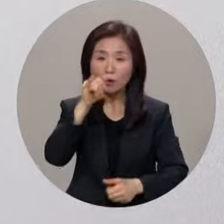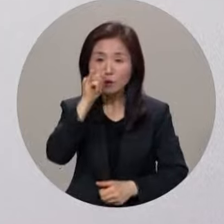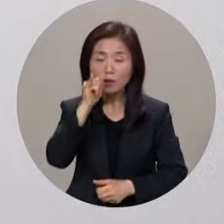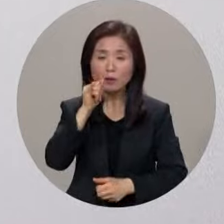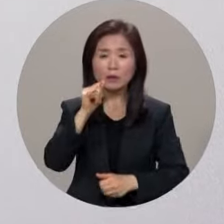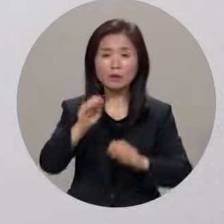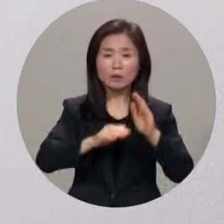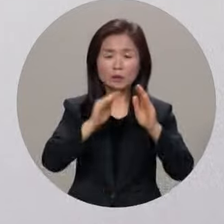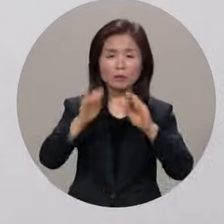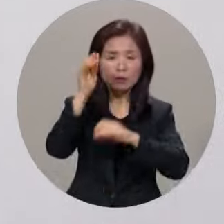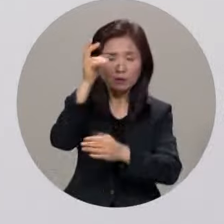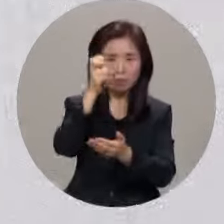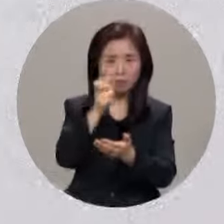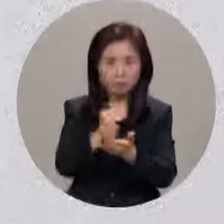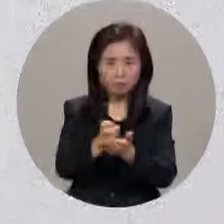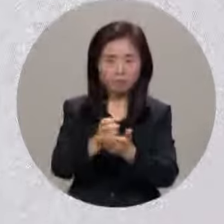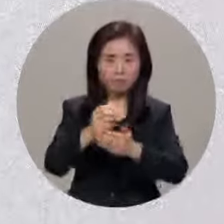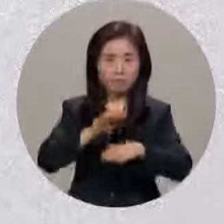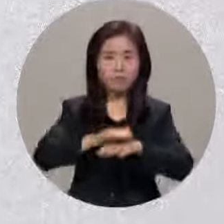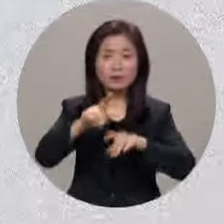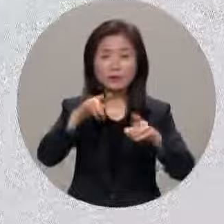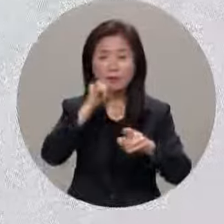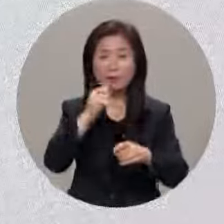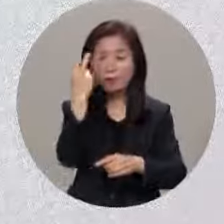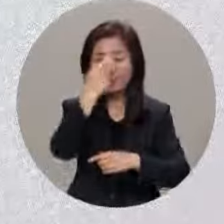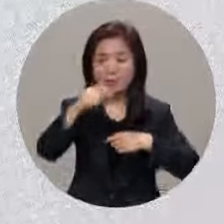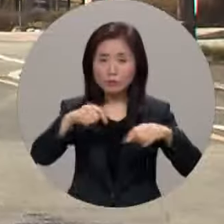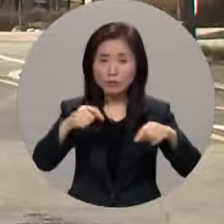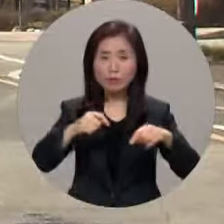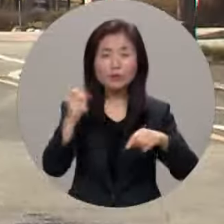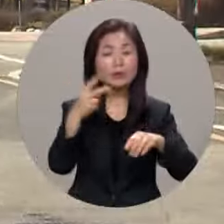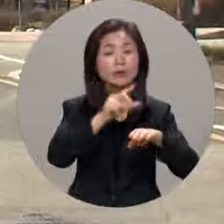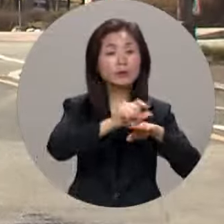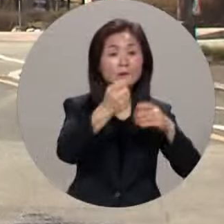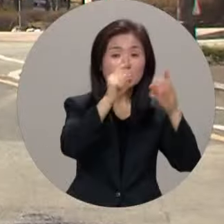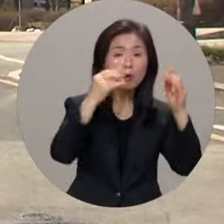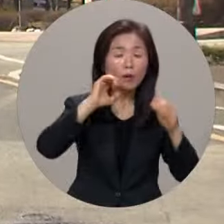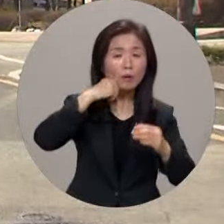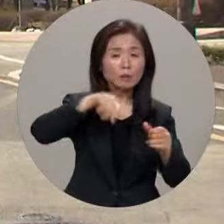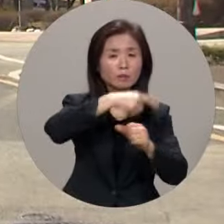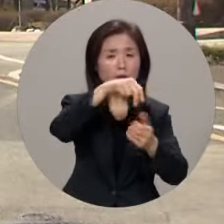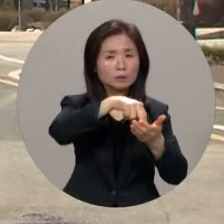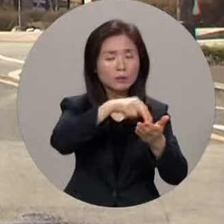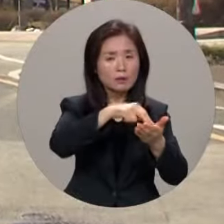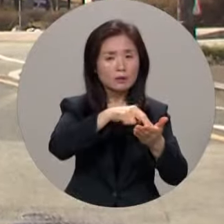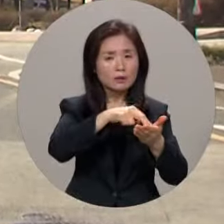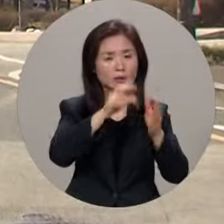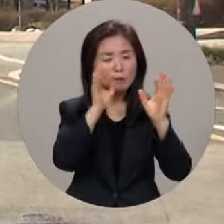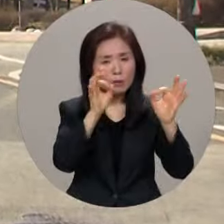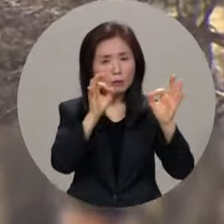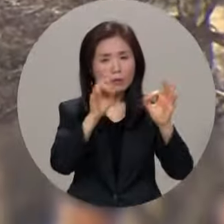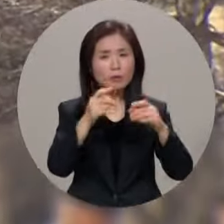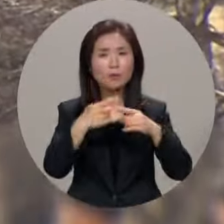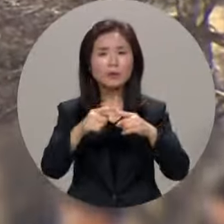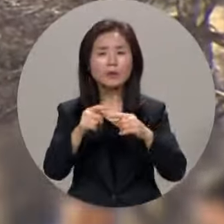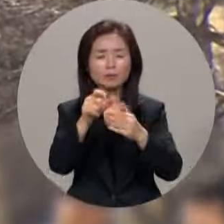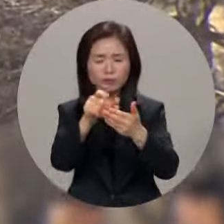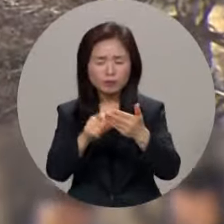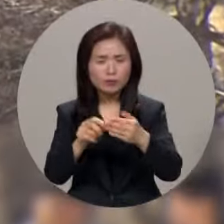수 있는 엄정한 관리 감독과 함께 근본적으로는 지방대의 어려운 사정을 반영해 평가 구조의 개편도 시급하다지